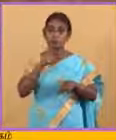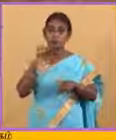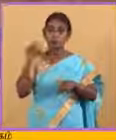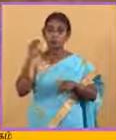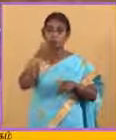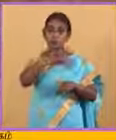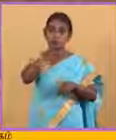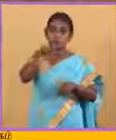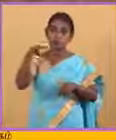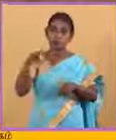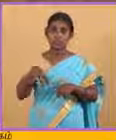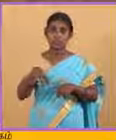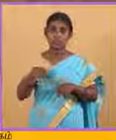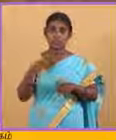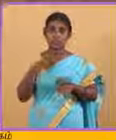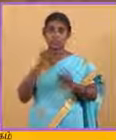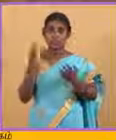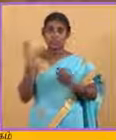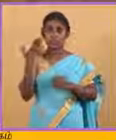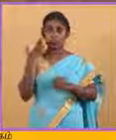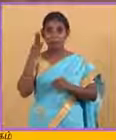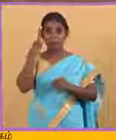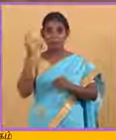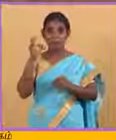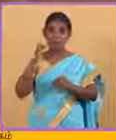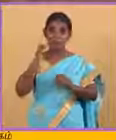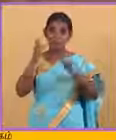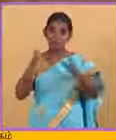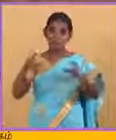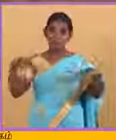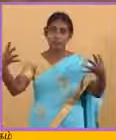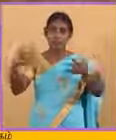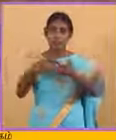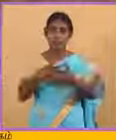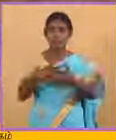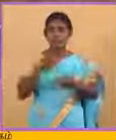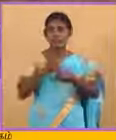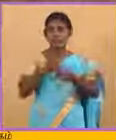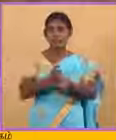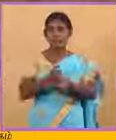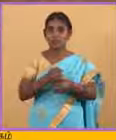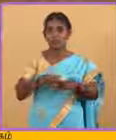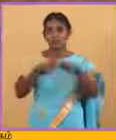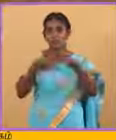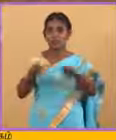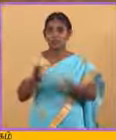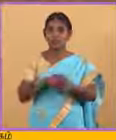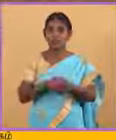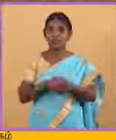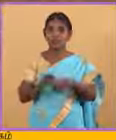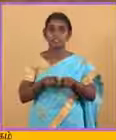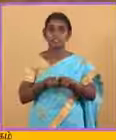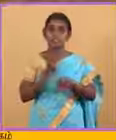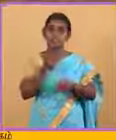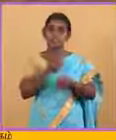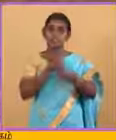வந்த புலவர்களுக்கும் பரிசிலர்களுக்கும் பரிசாக கொடுத்து விட்டார். பரிசாக கொடுத்ததால் அவர் பரம்பு மலையை